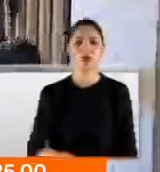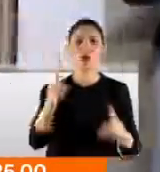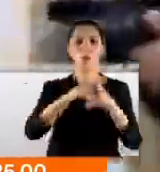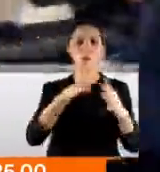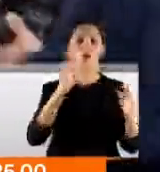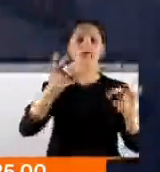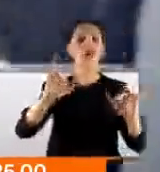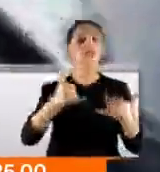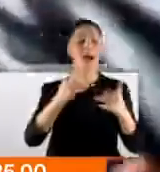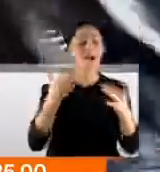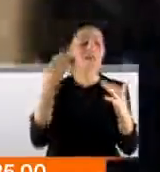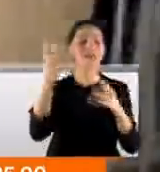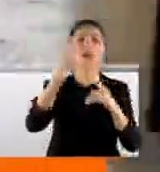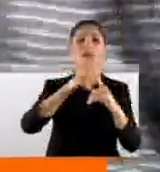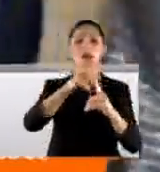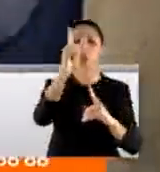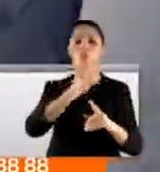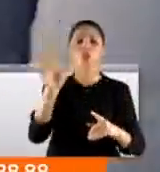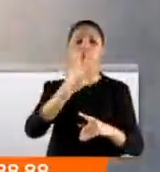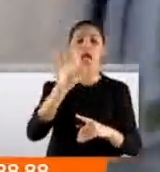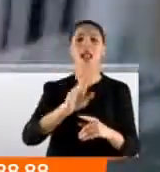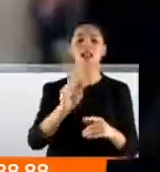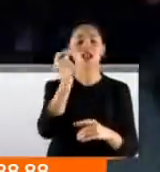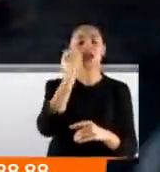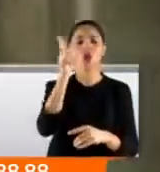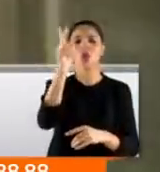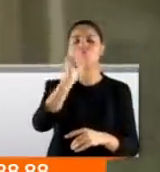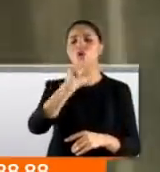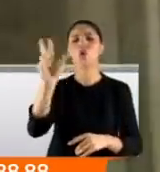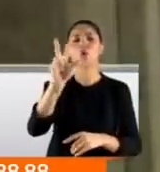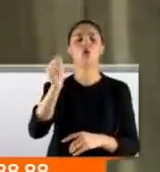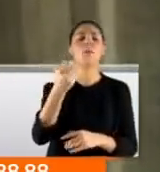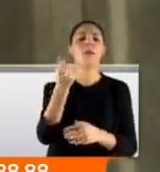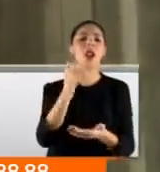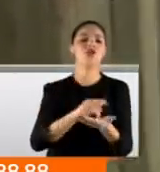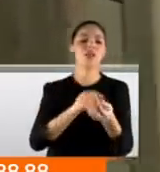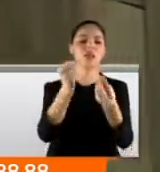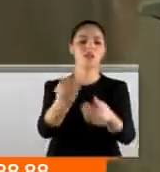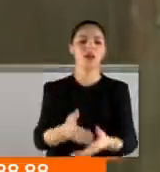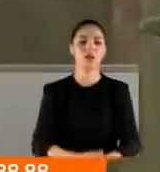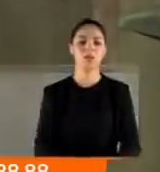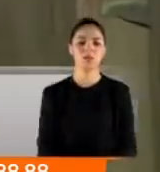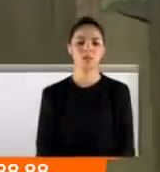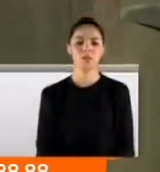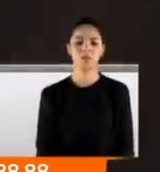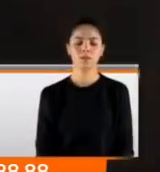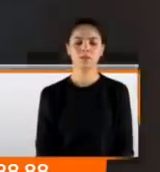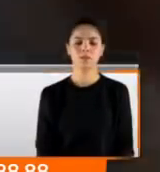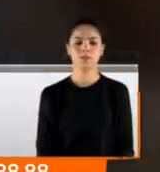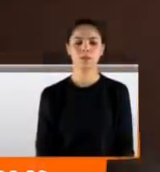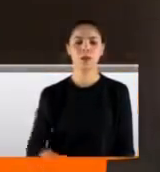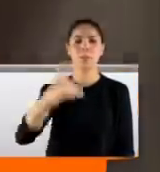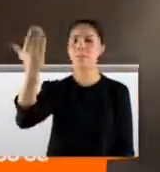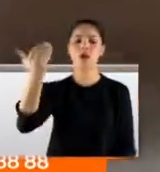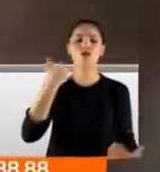partiye katılan 150 kişiye 930'ar lira para cezası kesti. Polis bastı, sosyal mesafe kurallarına uymadığınız için ceza yediniz. Bir